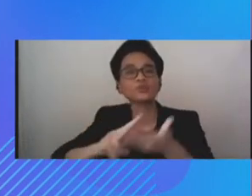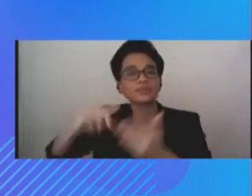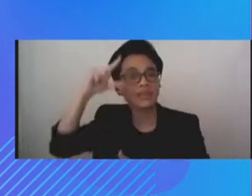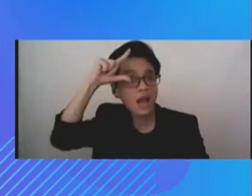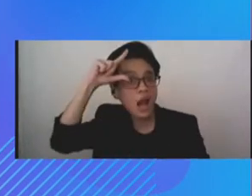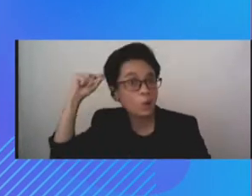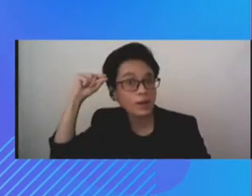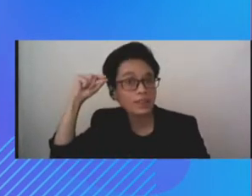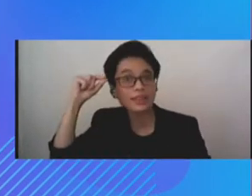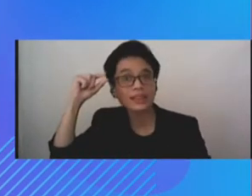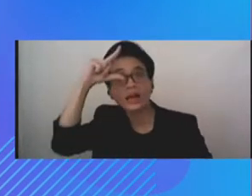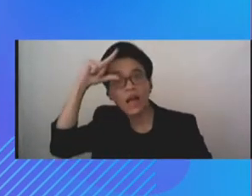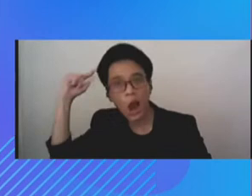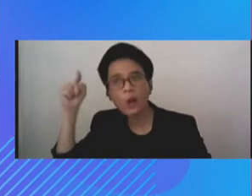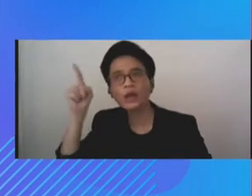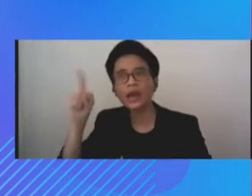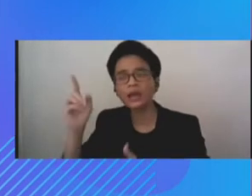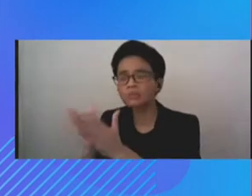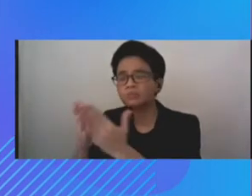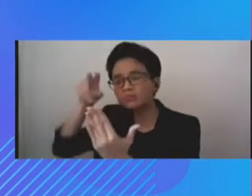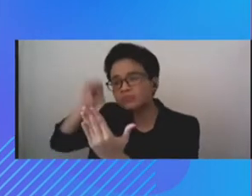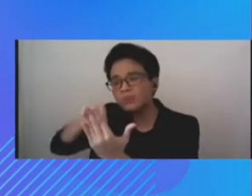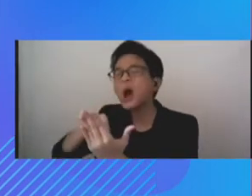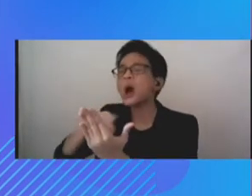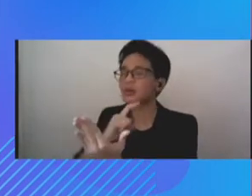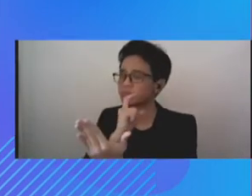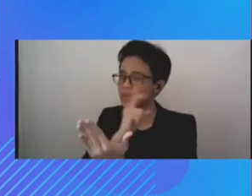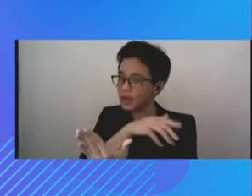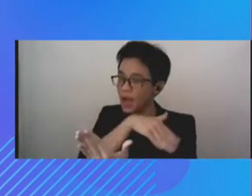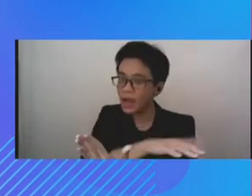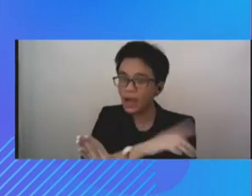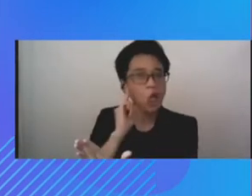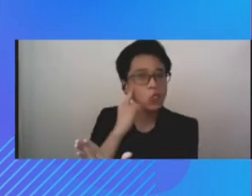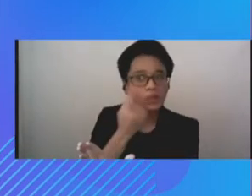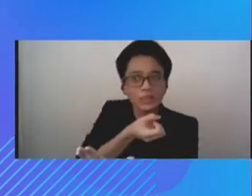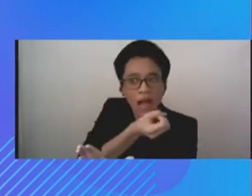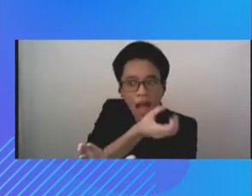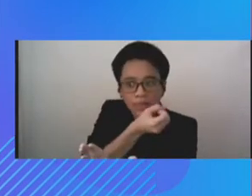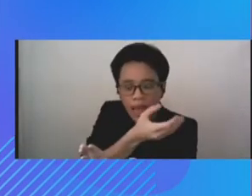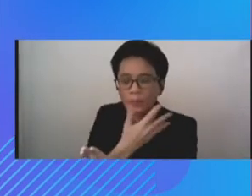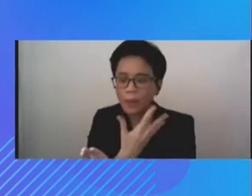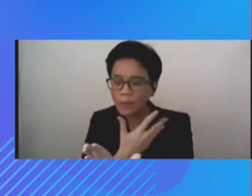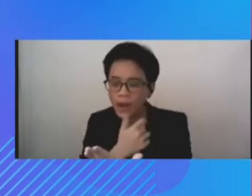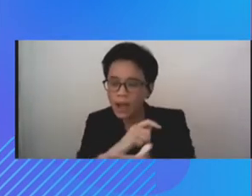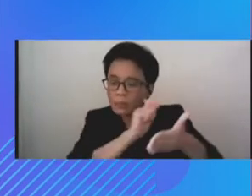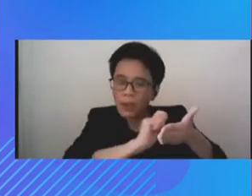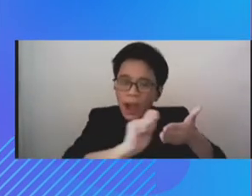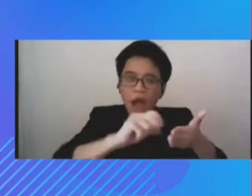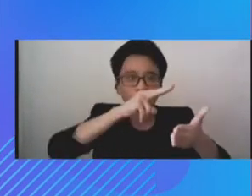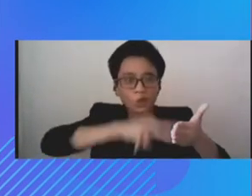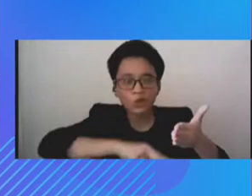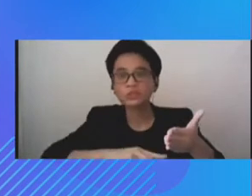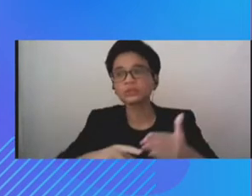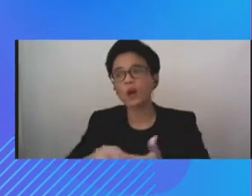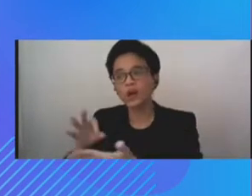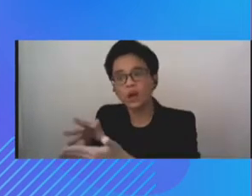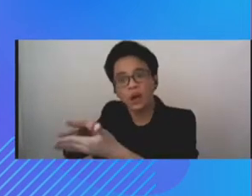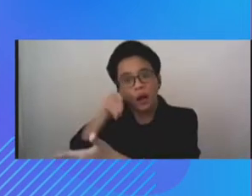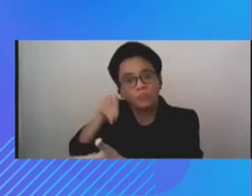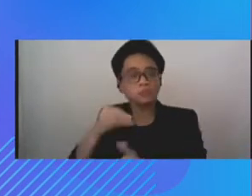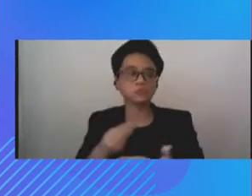cara ngajarin anak tuli baca tulis gitu ya. Dan saya praktekin ke Celia dan it works gitu loh. Celia bisa baca gitu loh. Di